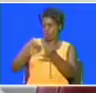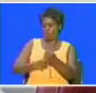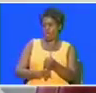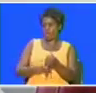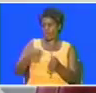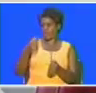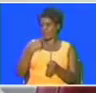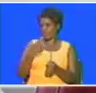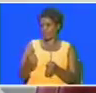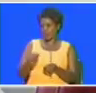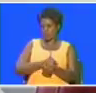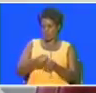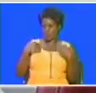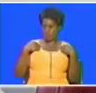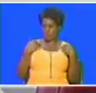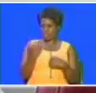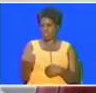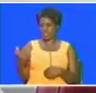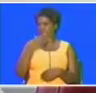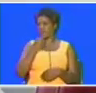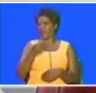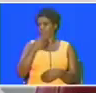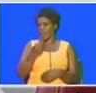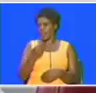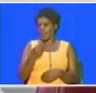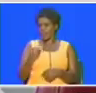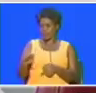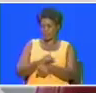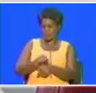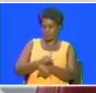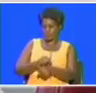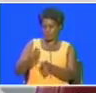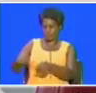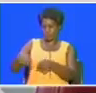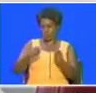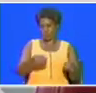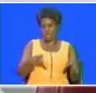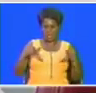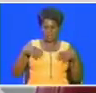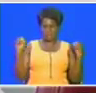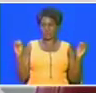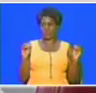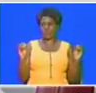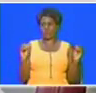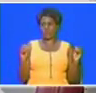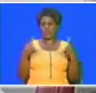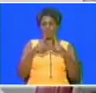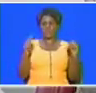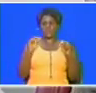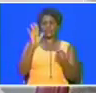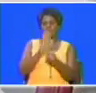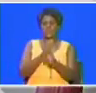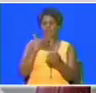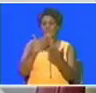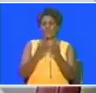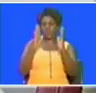M. Safi anasema kuosha nguo za watoto na baba wa nyumba, kubrush viatu za baba wa nyumba yeye hakubaliani. Jume ni nyingi mtazamaji, shukrani sana kwa